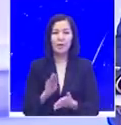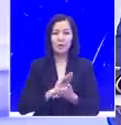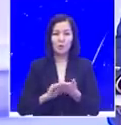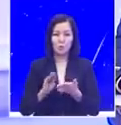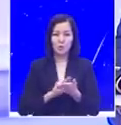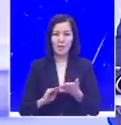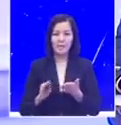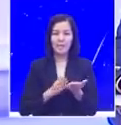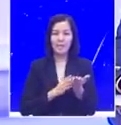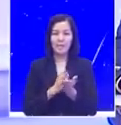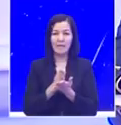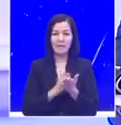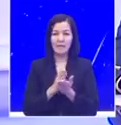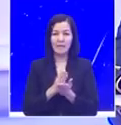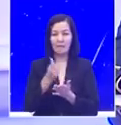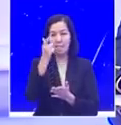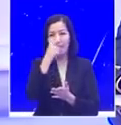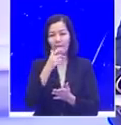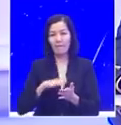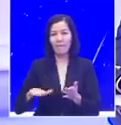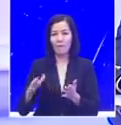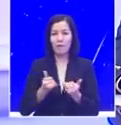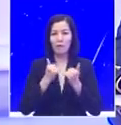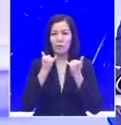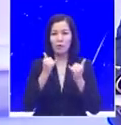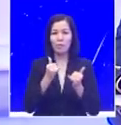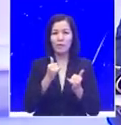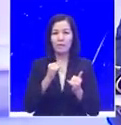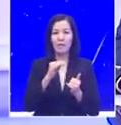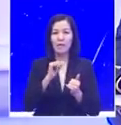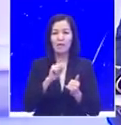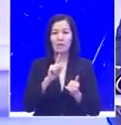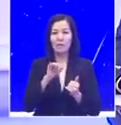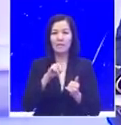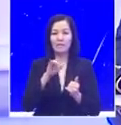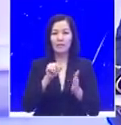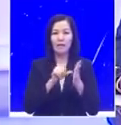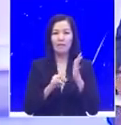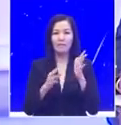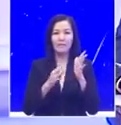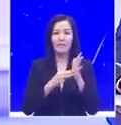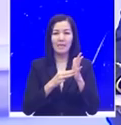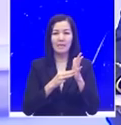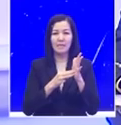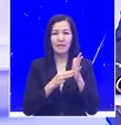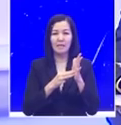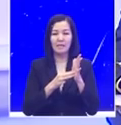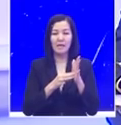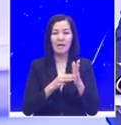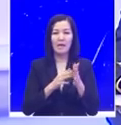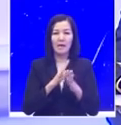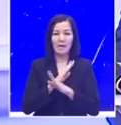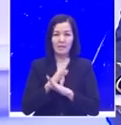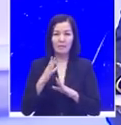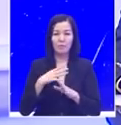Журналистика саласынан қайраткері Панфилов ауданының құрметті азаматы ғалым Жазылбеков 68 жасқа қараған шағында